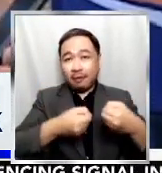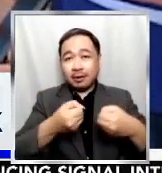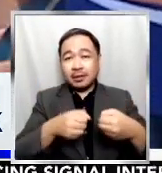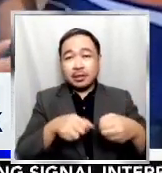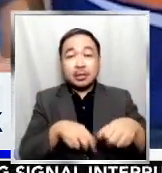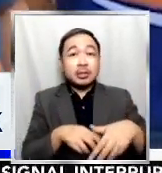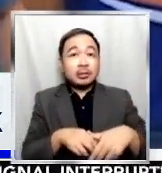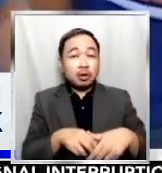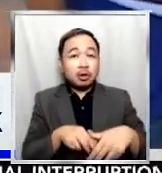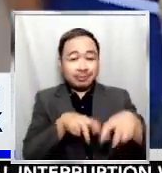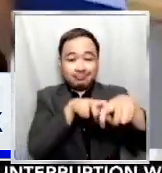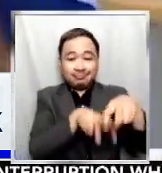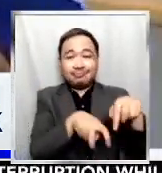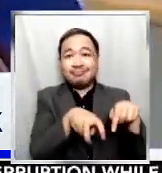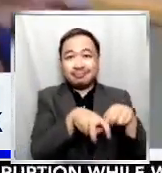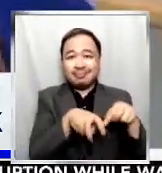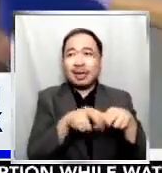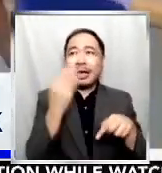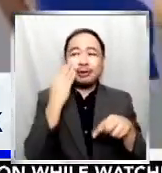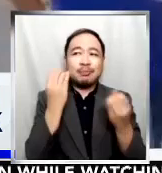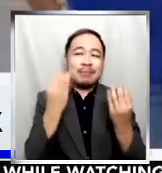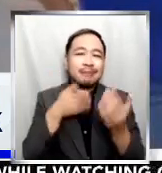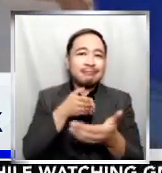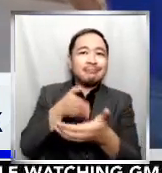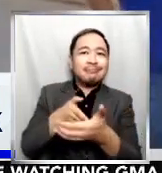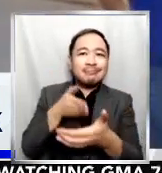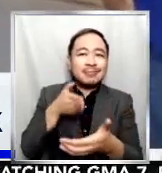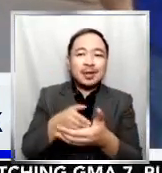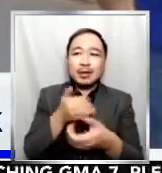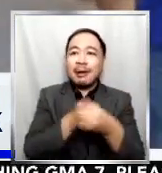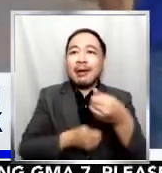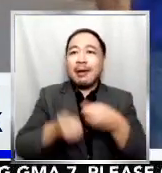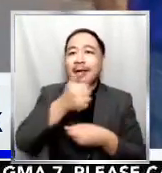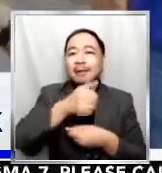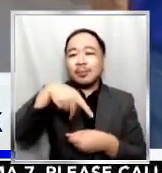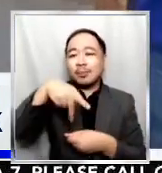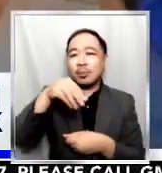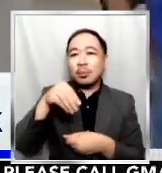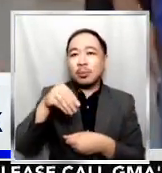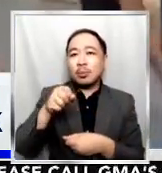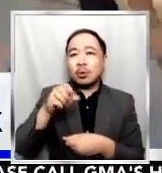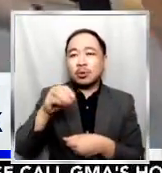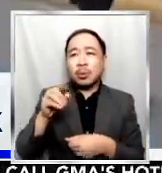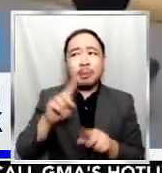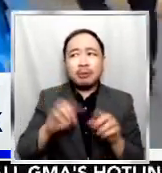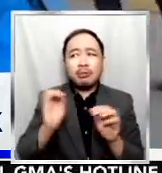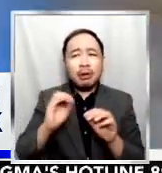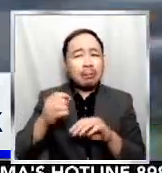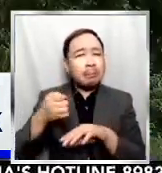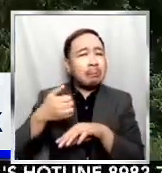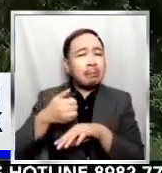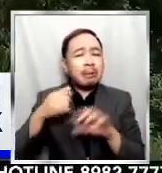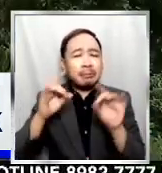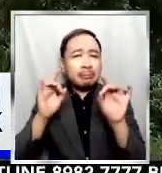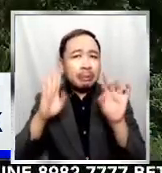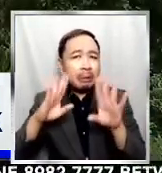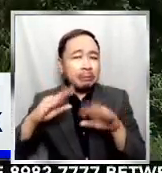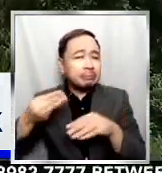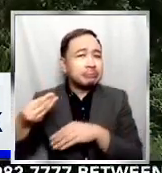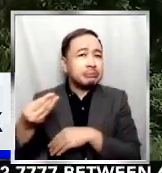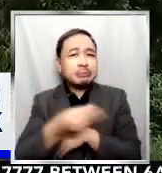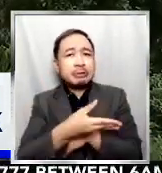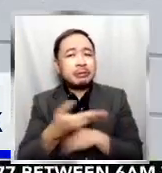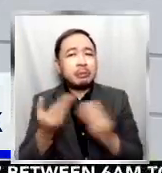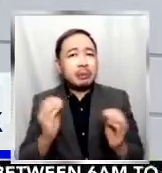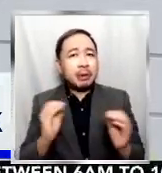marami siyang nasagasaan bilang hepe ng poso, wala naman siyang nakukuwang direktang banta bago naganap ang pananambang. Nirelieve na ng